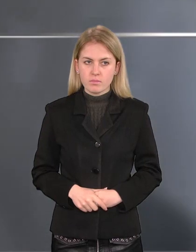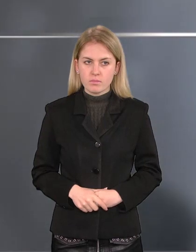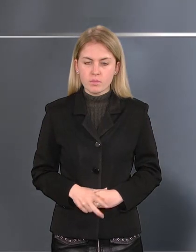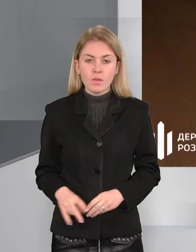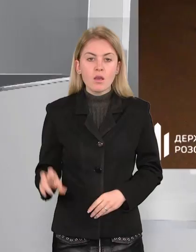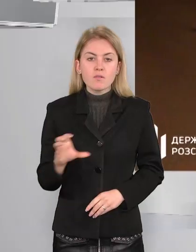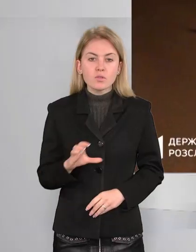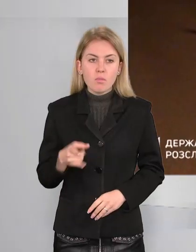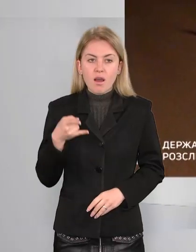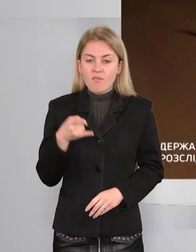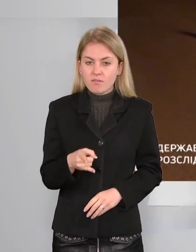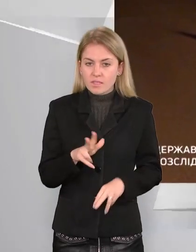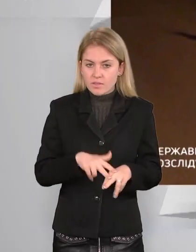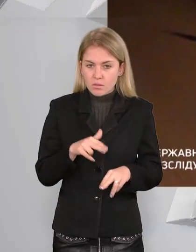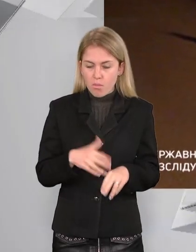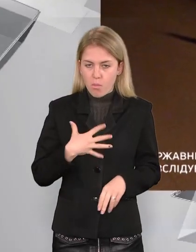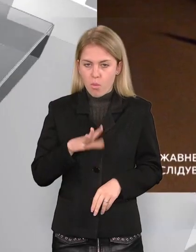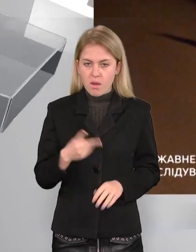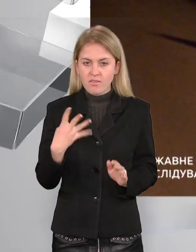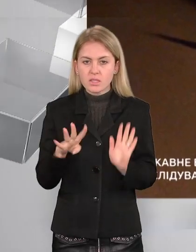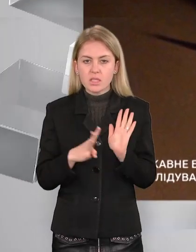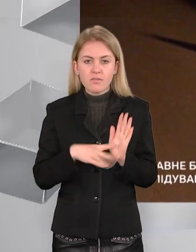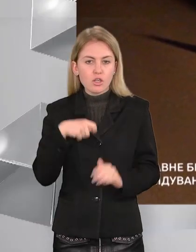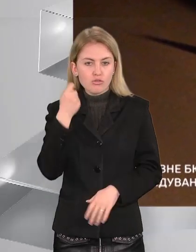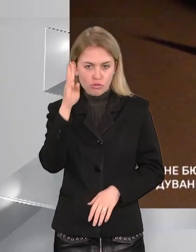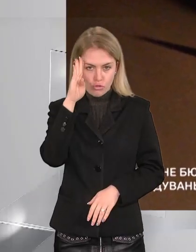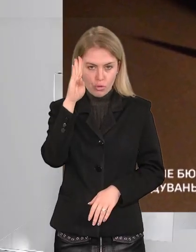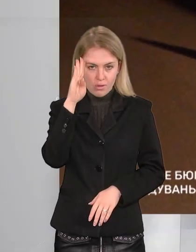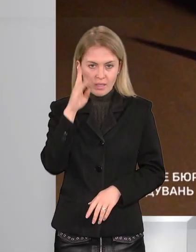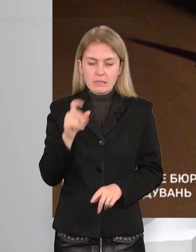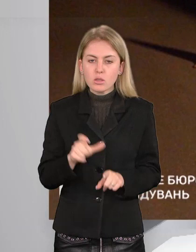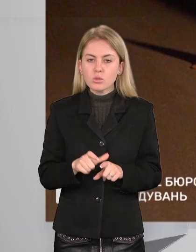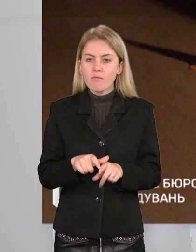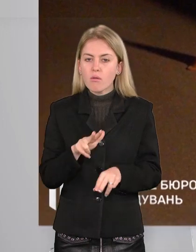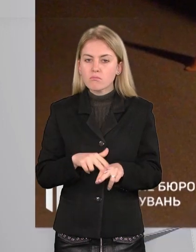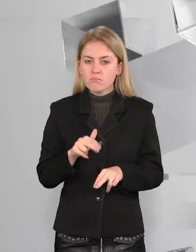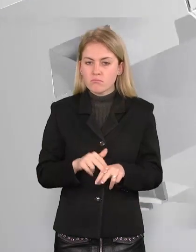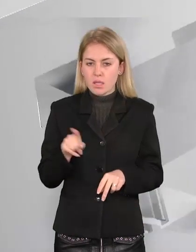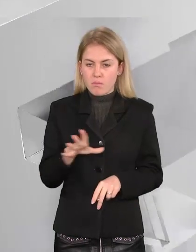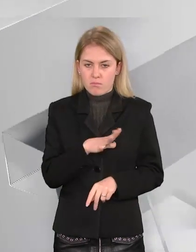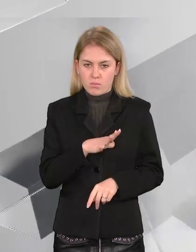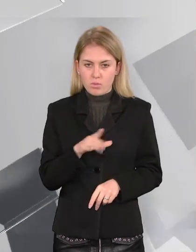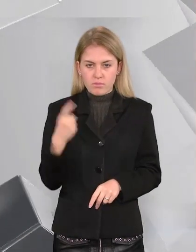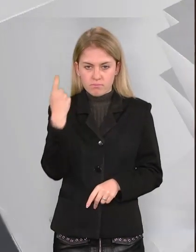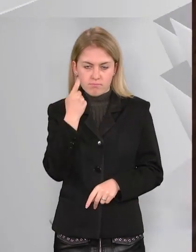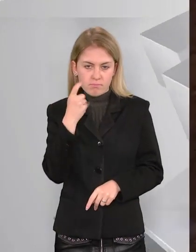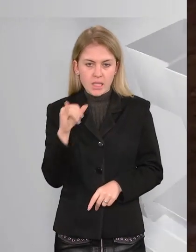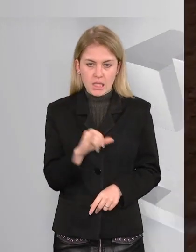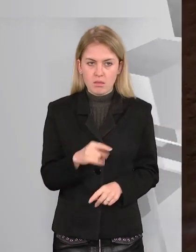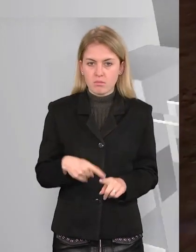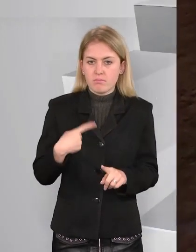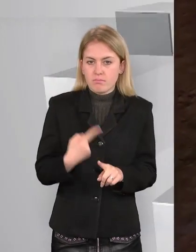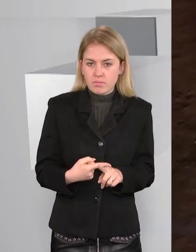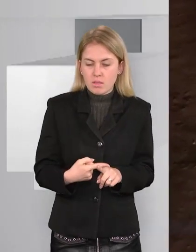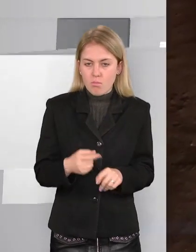У Сумах в автівці патрульних помер 29-річний чоловік. За словами правоохоронців, він перебував у стані алкогольного